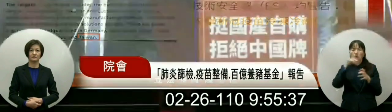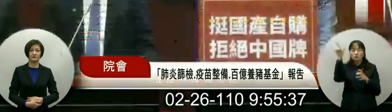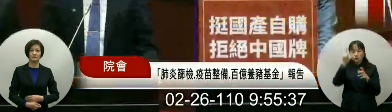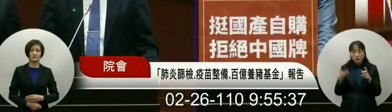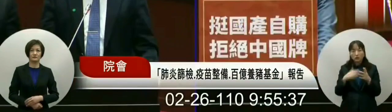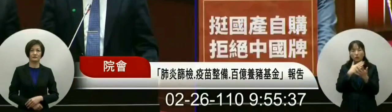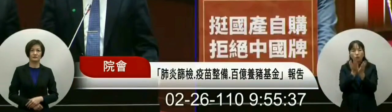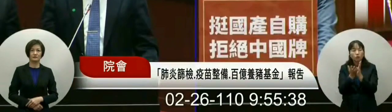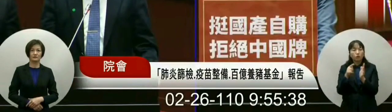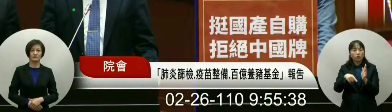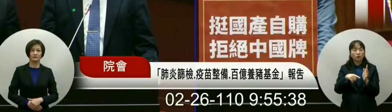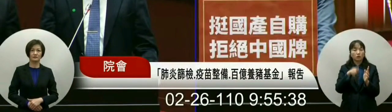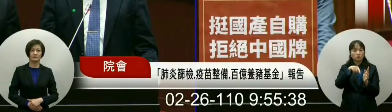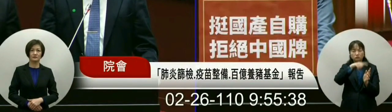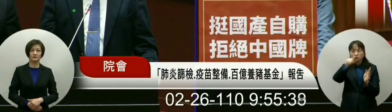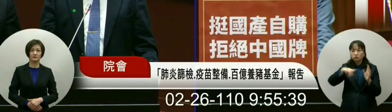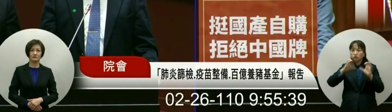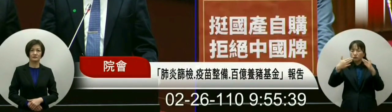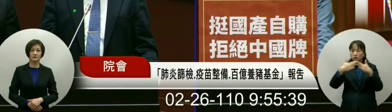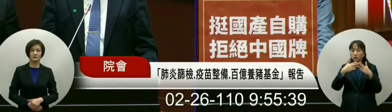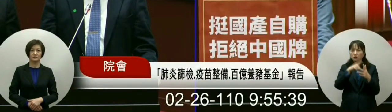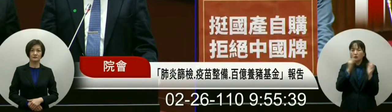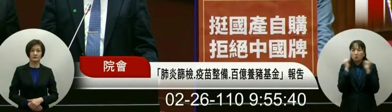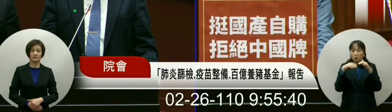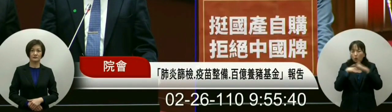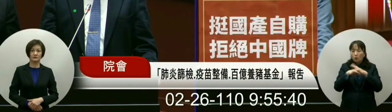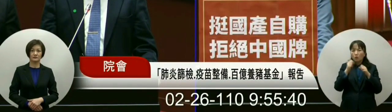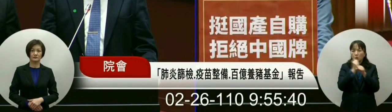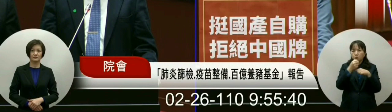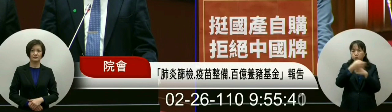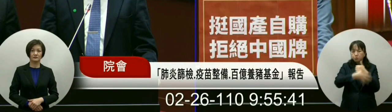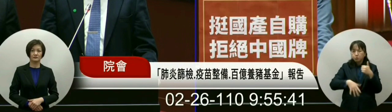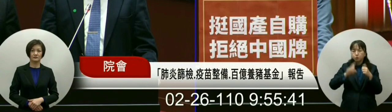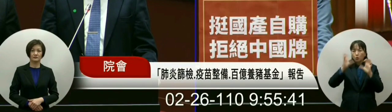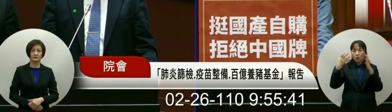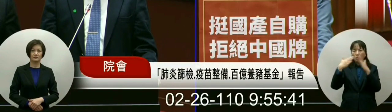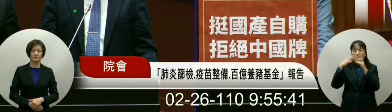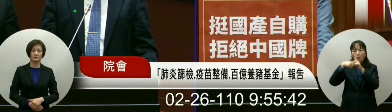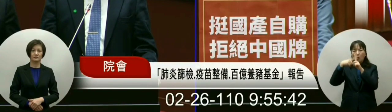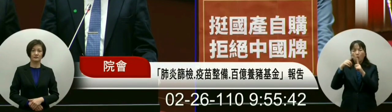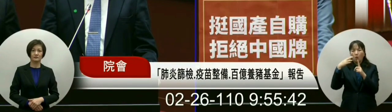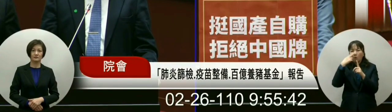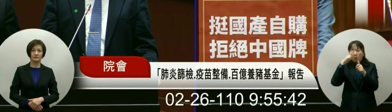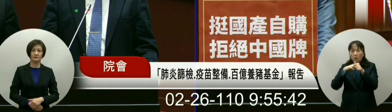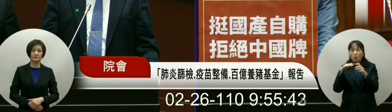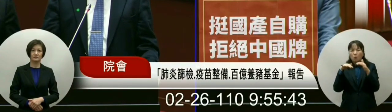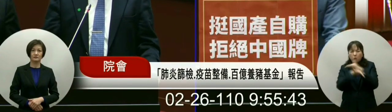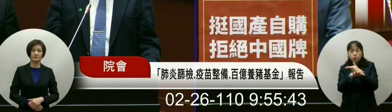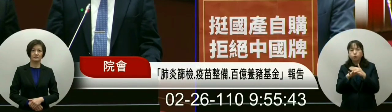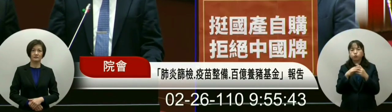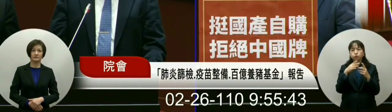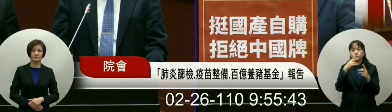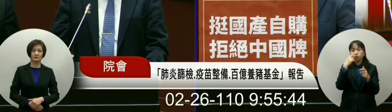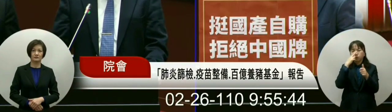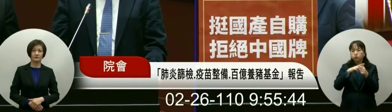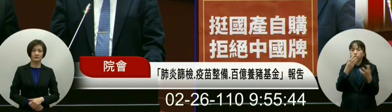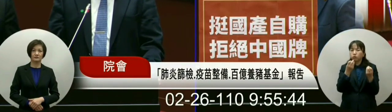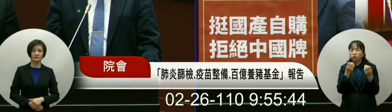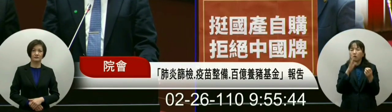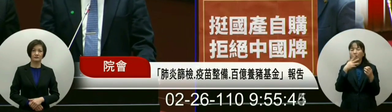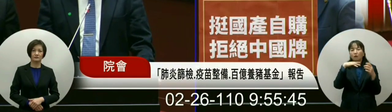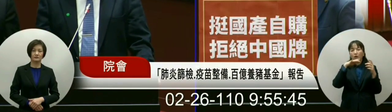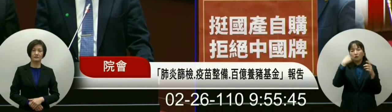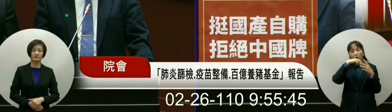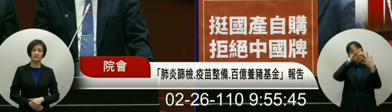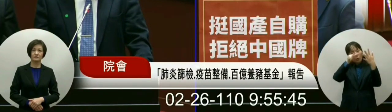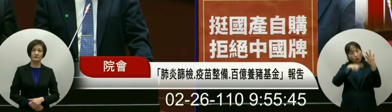等等啊，恁遮的国家敢那冷链系统，捌去予国家级的骇客来攻击啊。啊，今日去咱甲看看，吼，啊，内